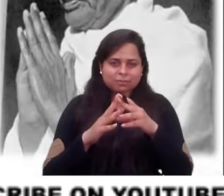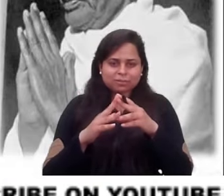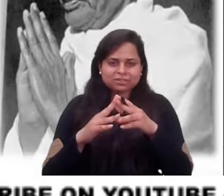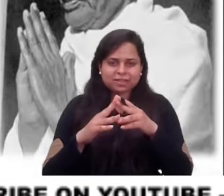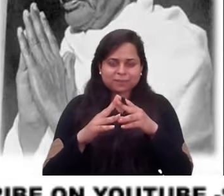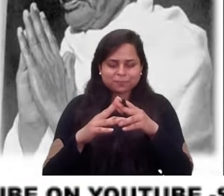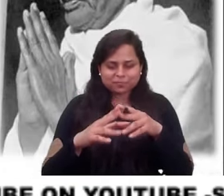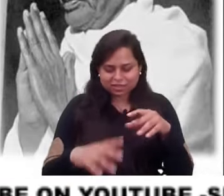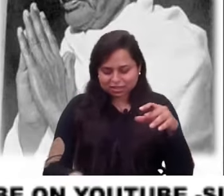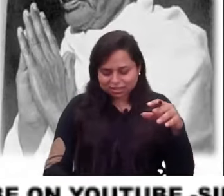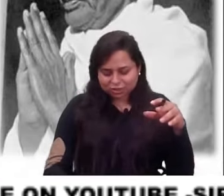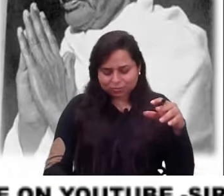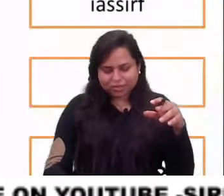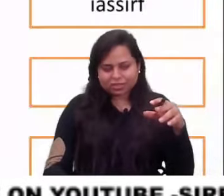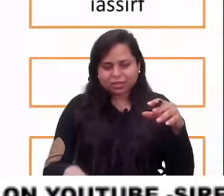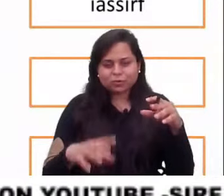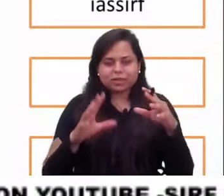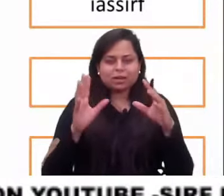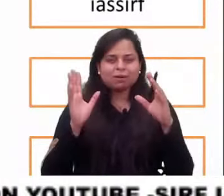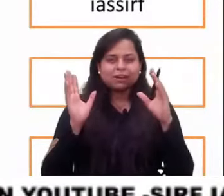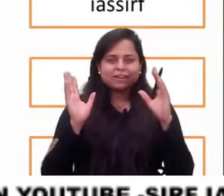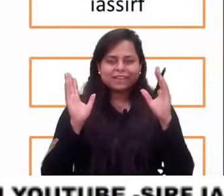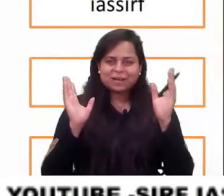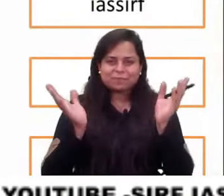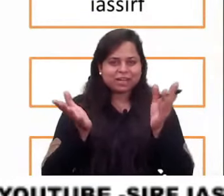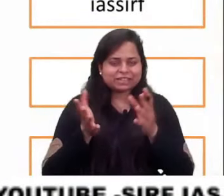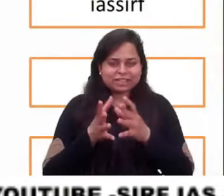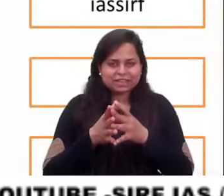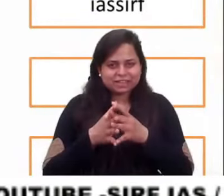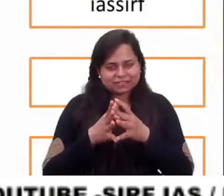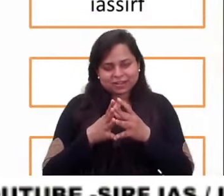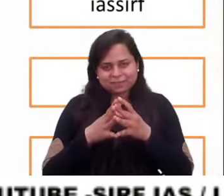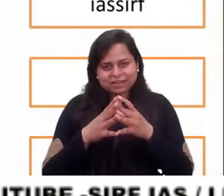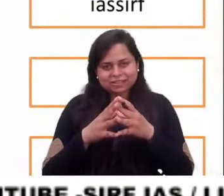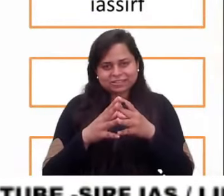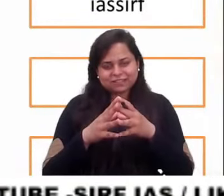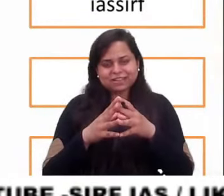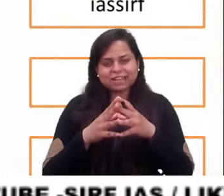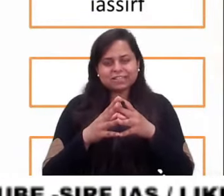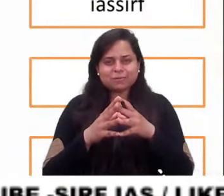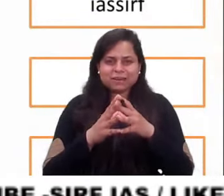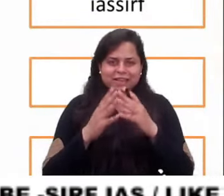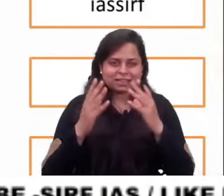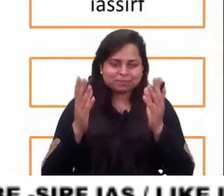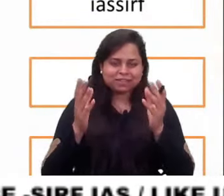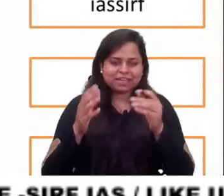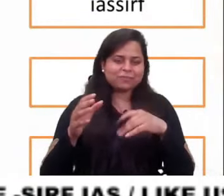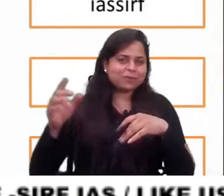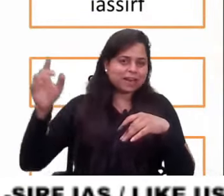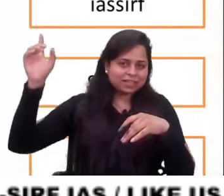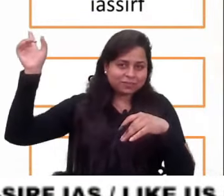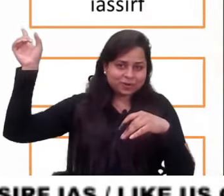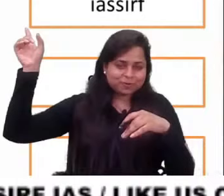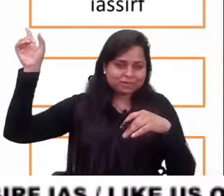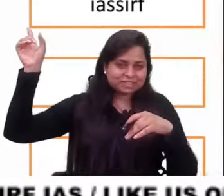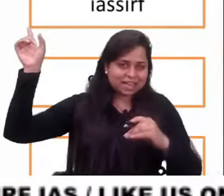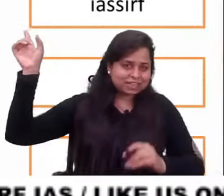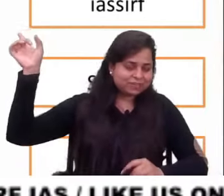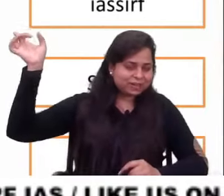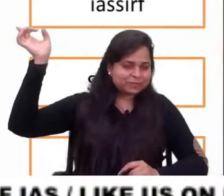से मिल सकें हमारा यहां पर सबस्क्राइब लाइक